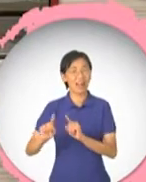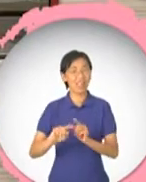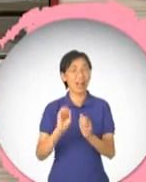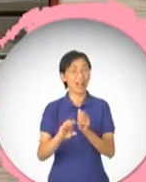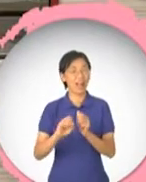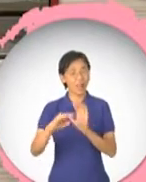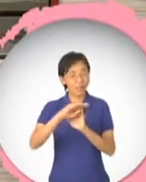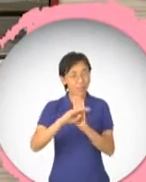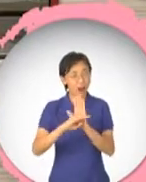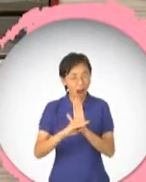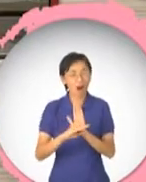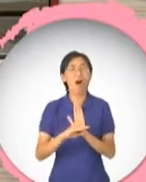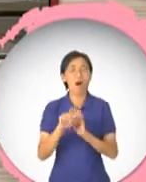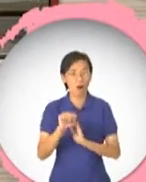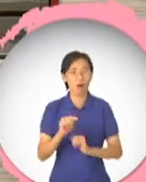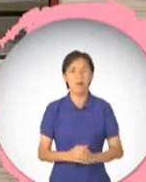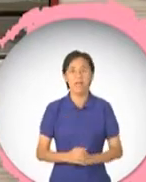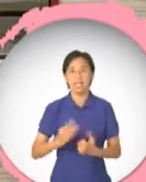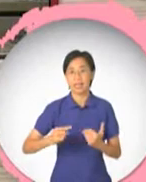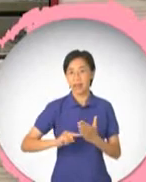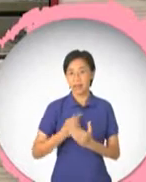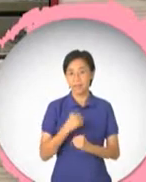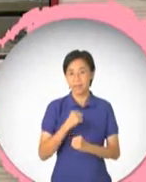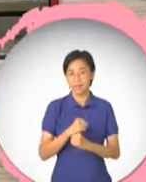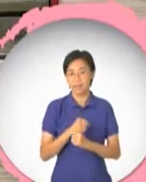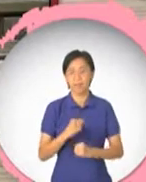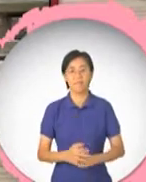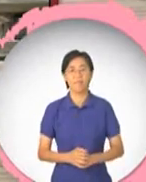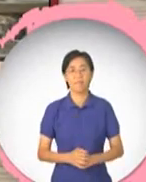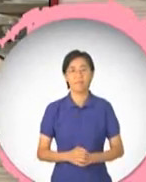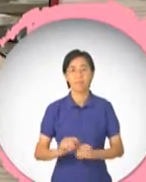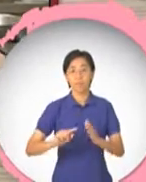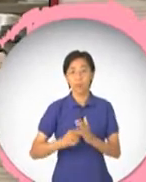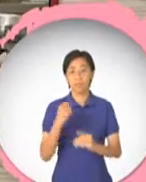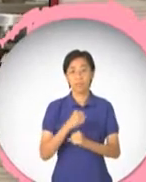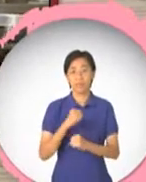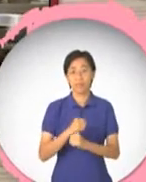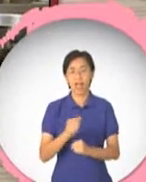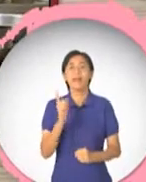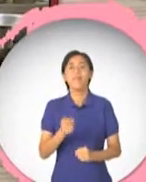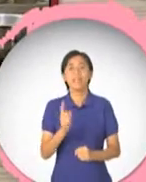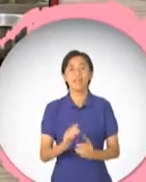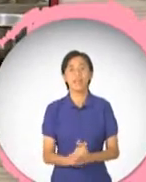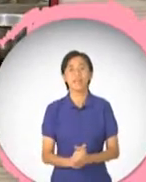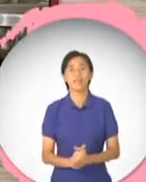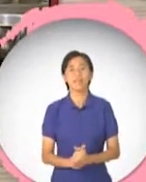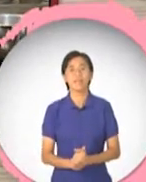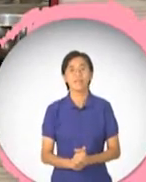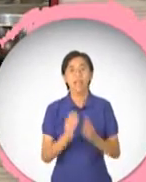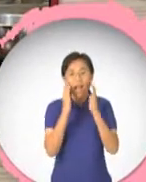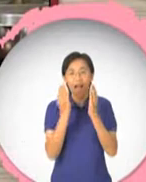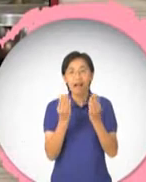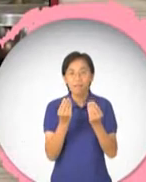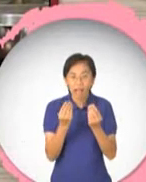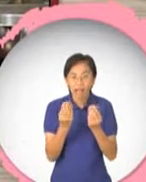โดนัทไส้กรอกนะครับงั้นเรามาเริ่มลงมือทำนะครับขั้นแรก ก็เหมือนเดิมค่ะเราจะผสมส่วนของของแห้งเข้าด้วยกันนะ